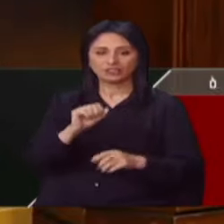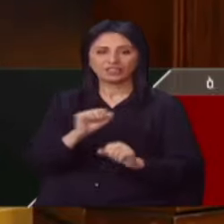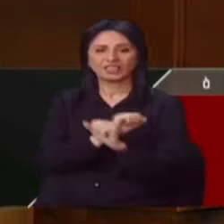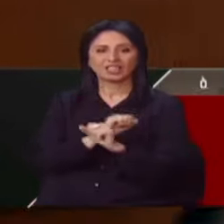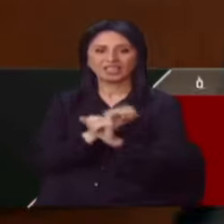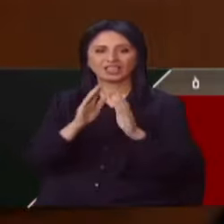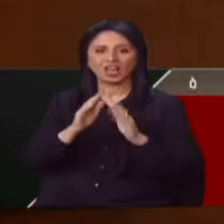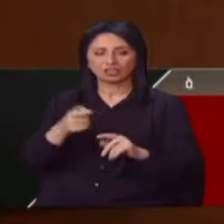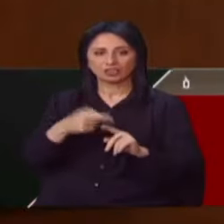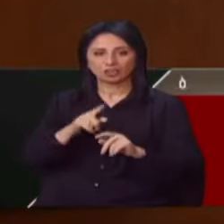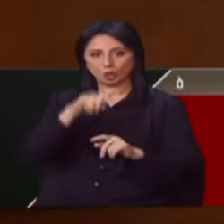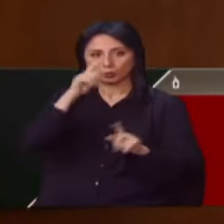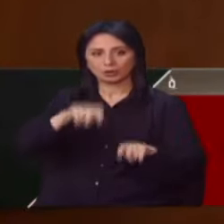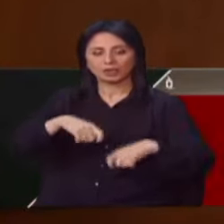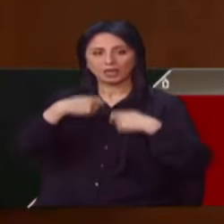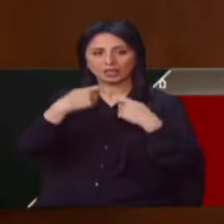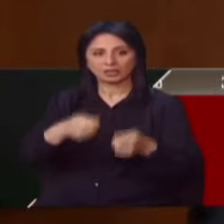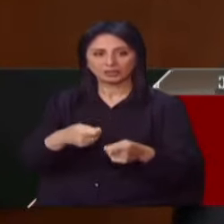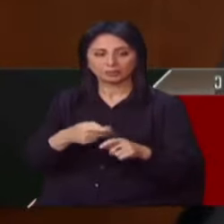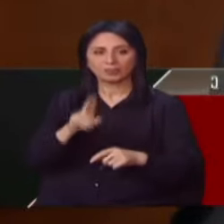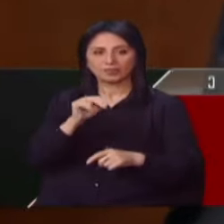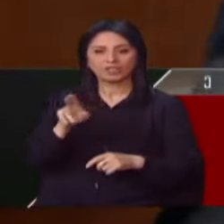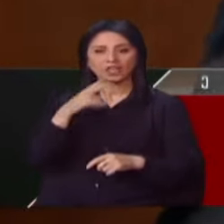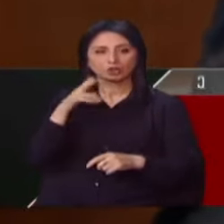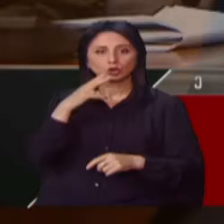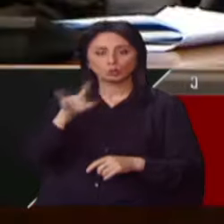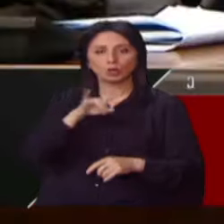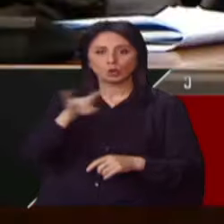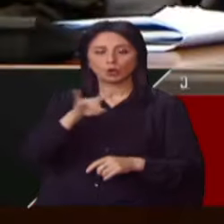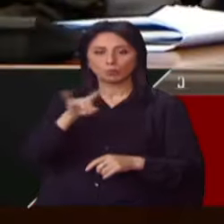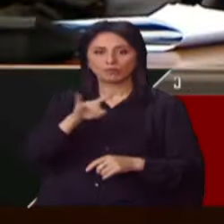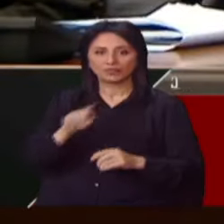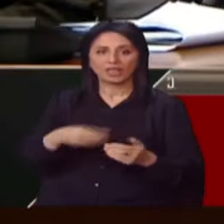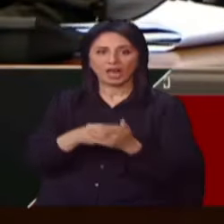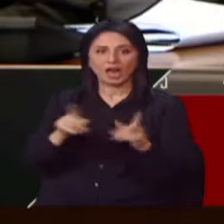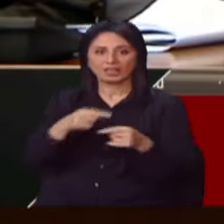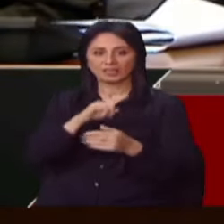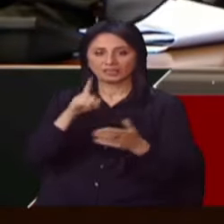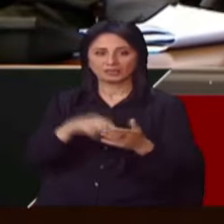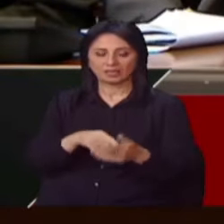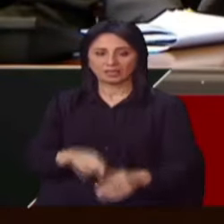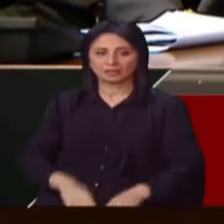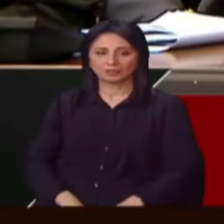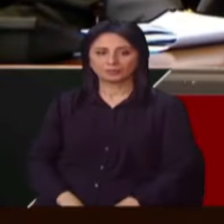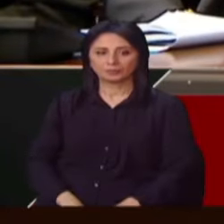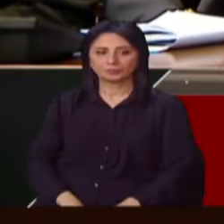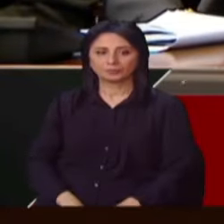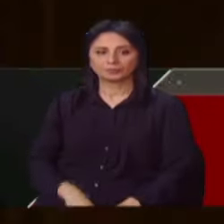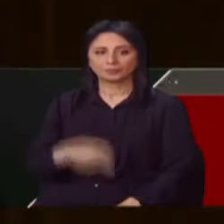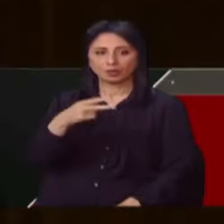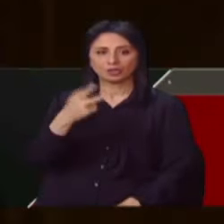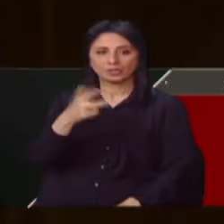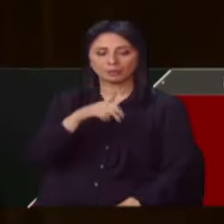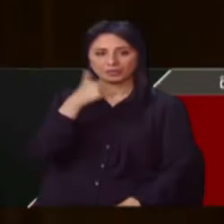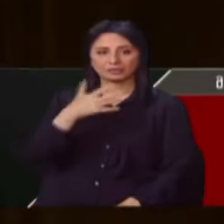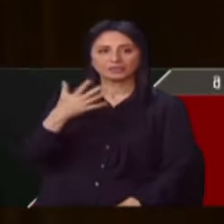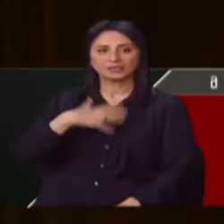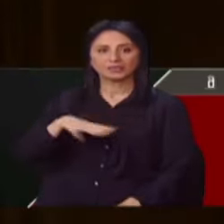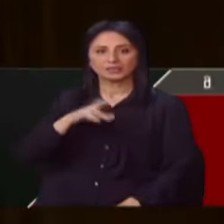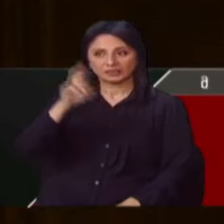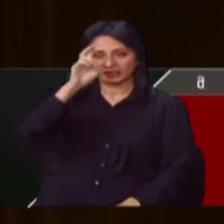აგარაკების რუსეთისთვის გადაცემა და სოხუმის აეროპორტის აღდგენის საკითხი დასახელდა. 2023 წელს